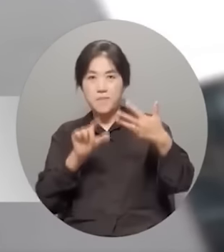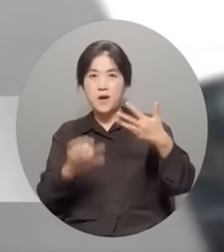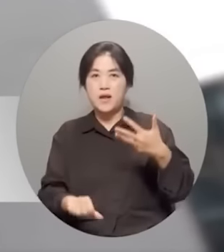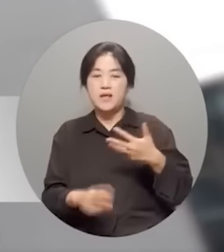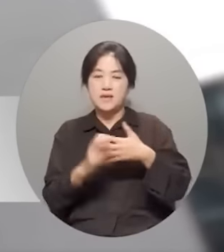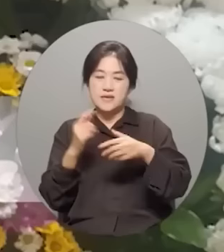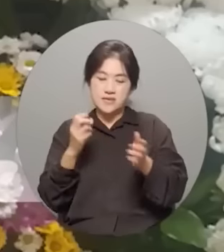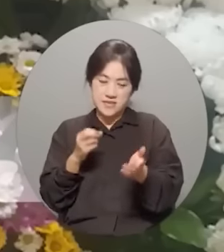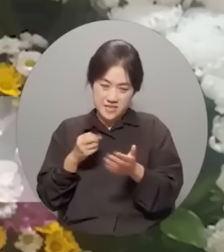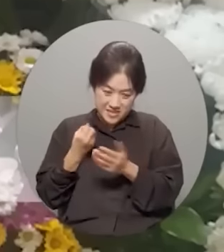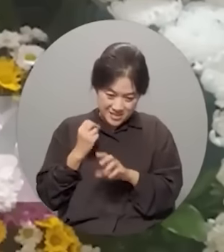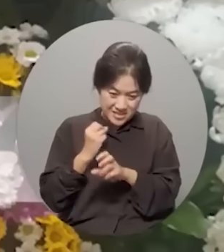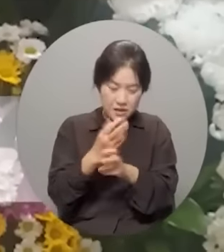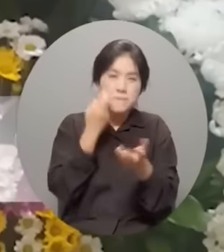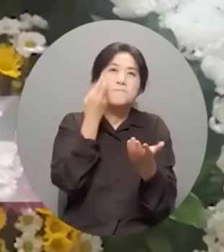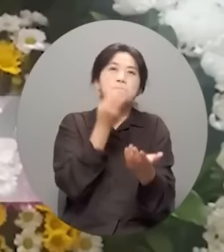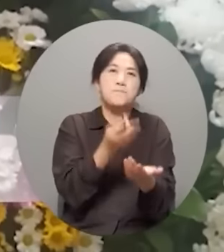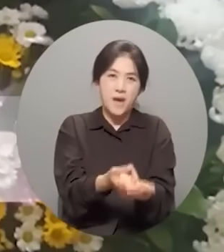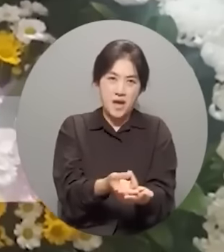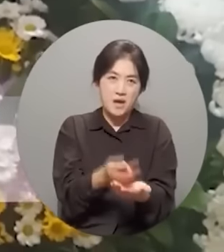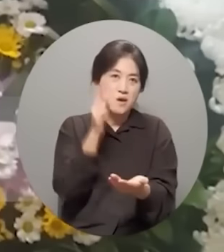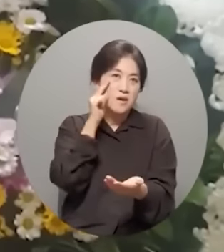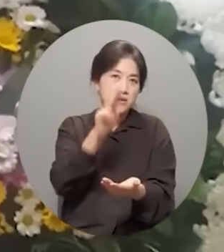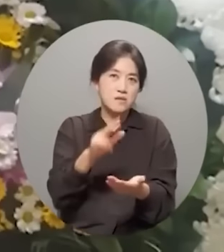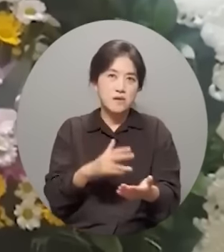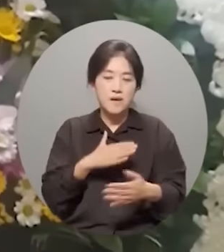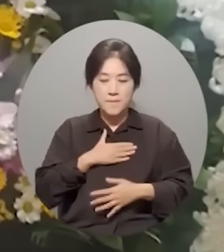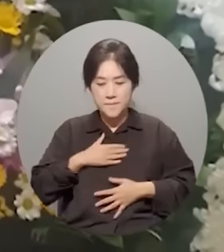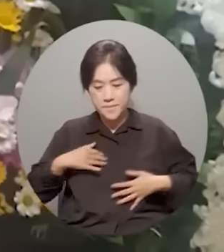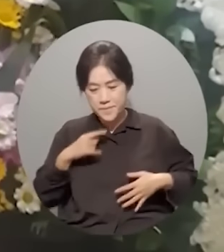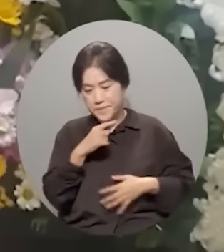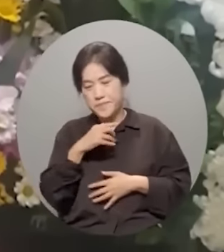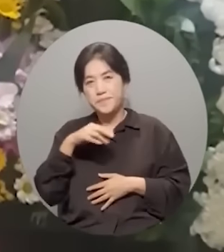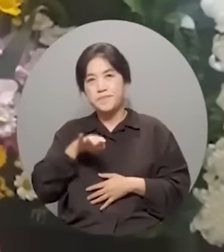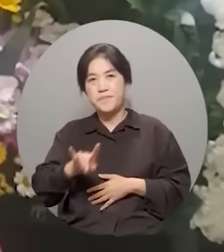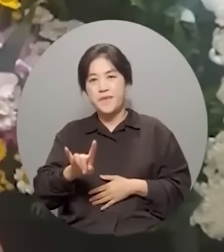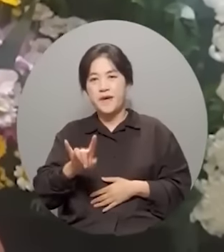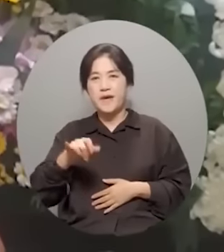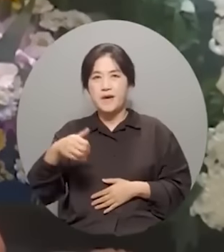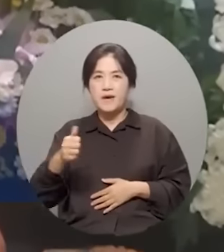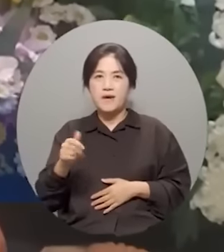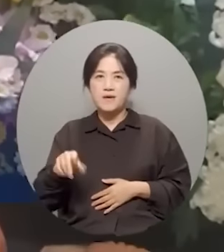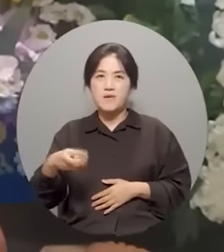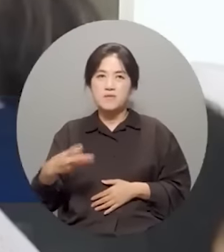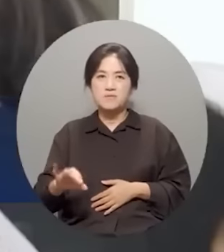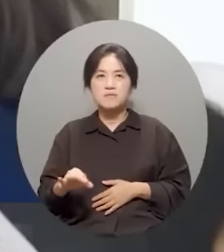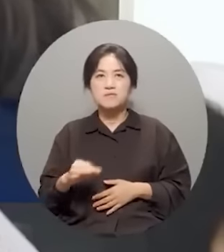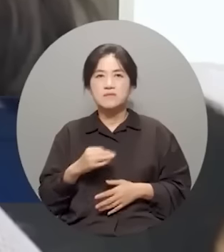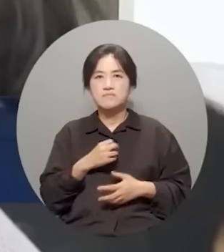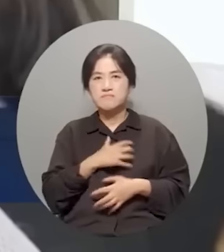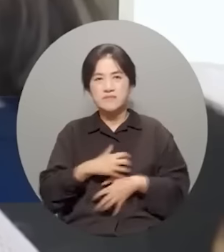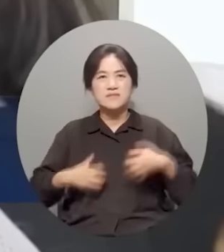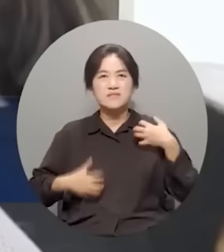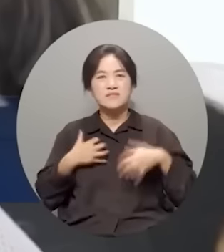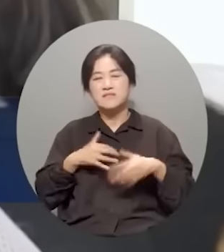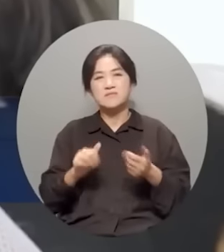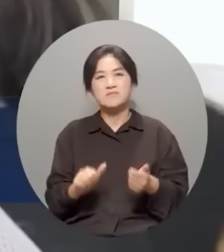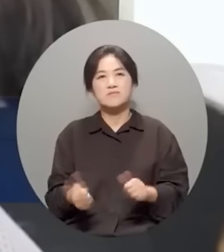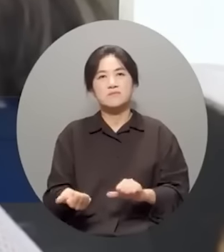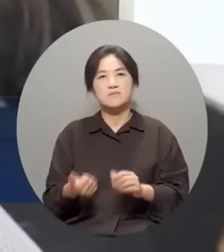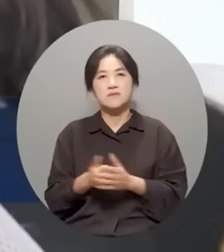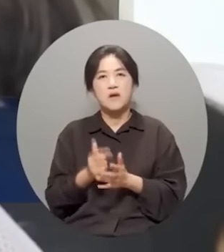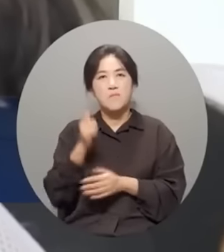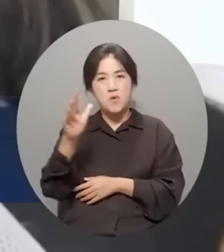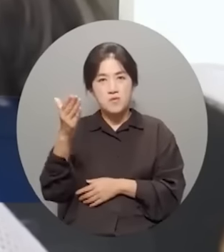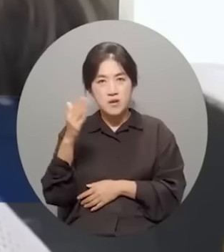응급실 에 도착했지만 이틀 뒤 폐혈증으로 사망했습니다 멀어도 되냐 저한테 그렇게 물어보셨어요